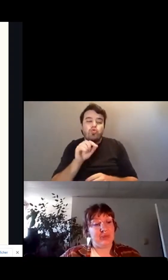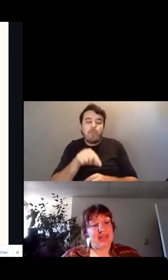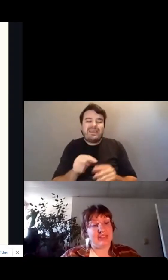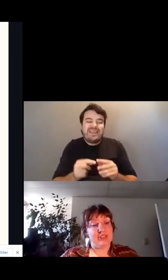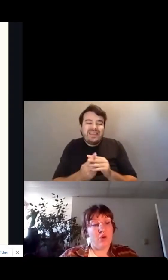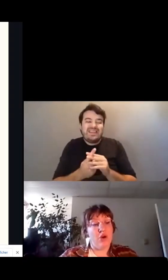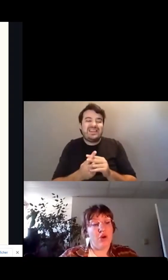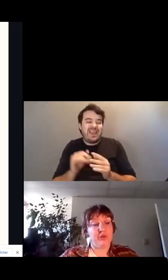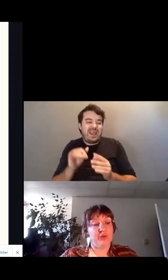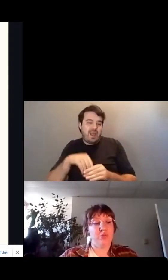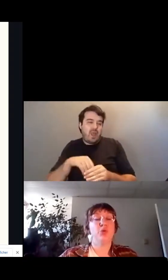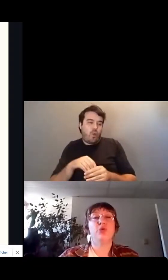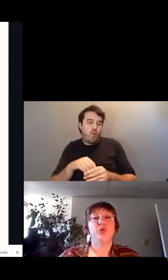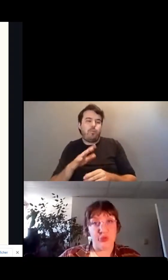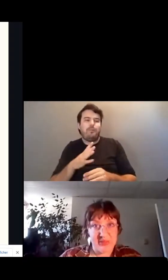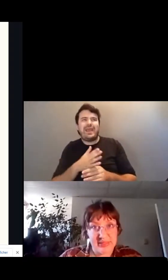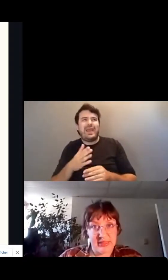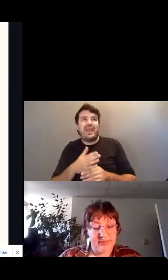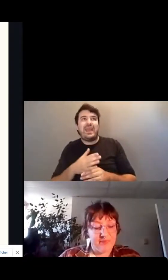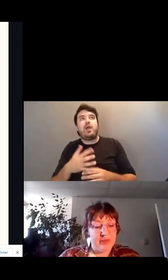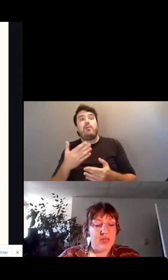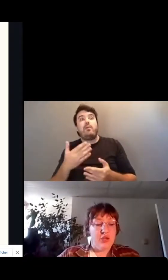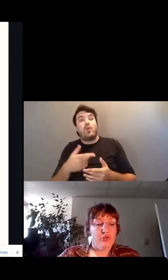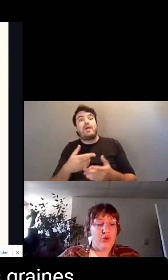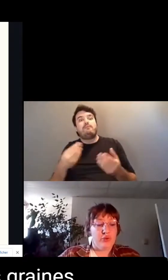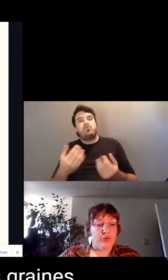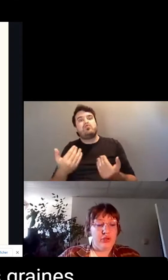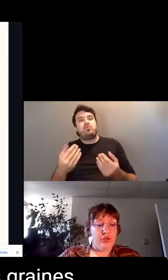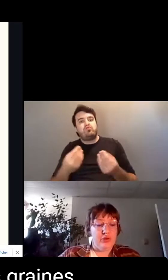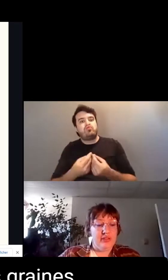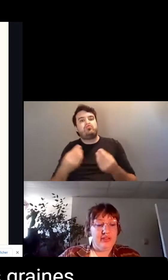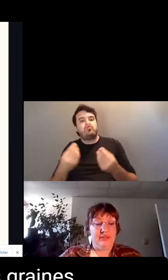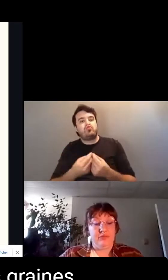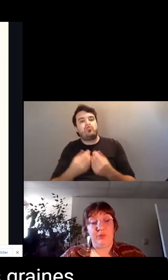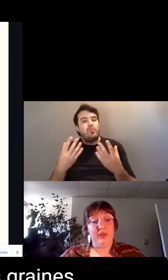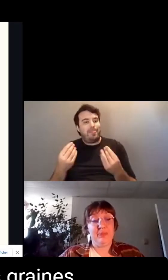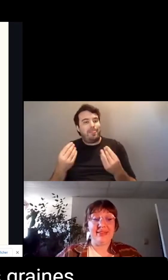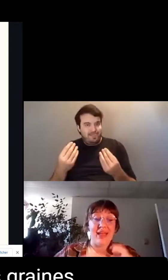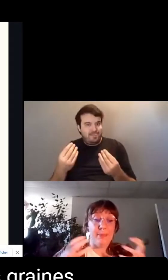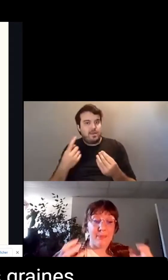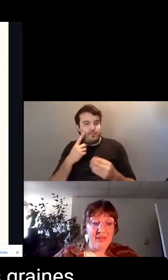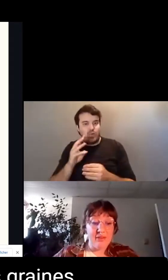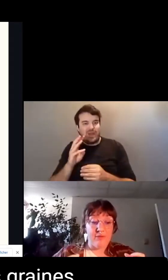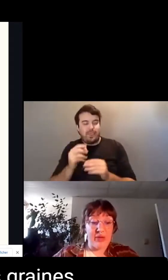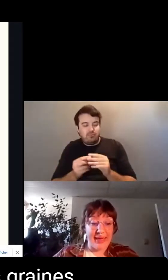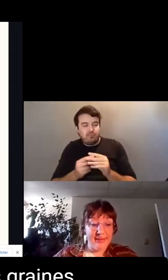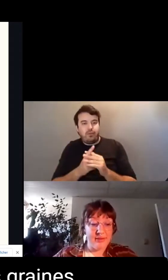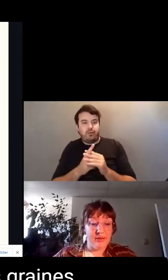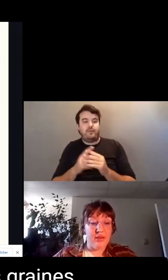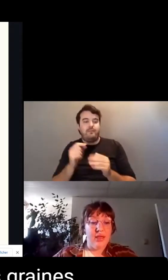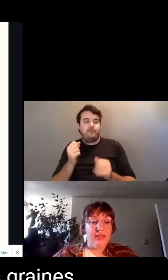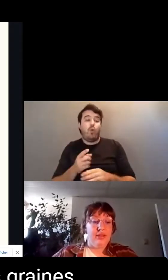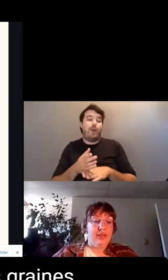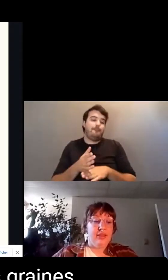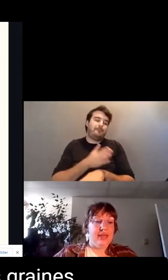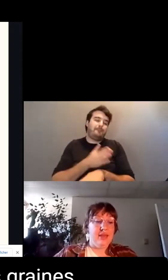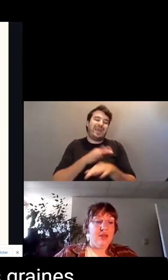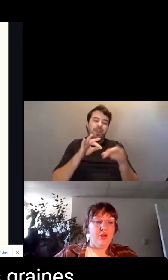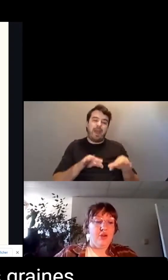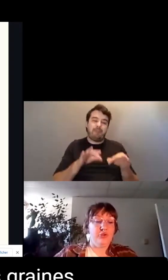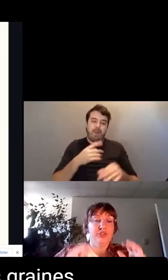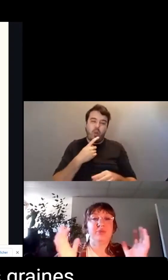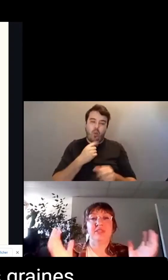Et la germination a besoin de beaucoup d'humidité. Donc, vous pouvez pré-tremper vos graines